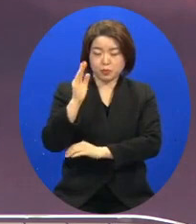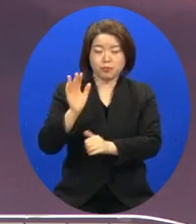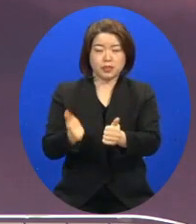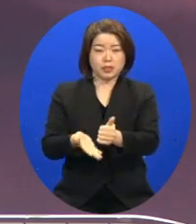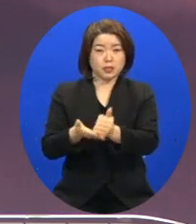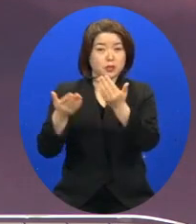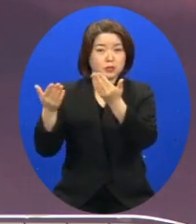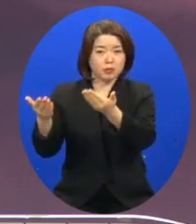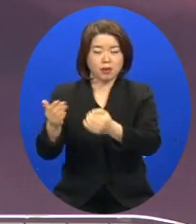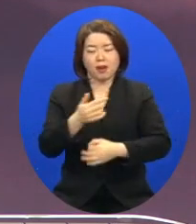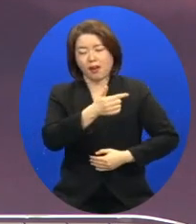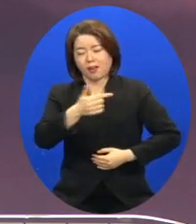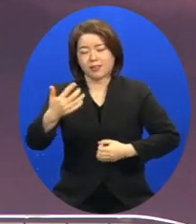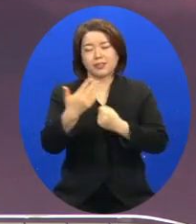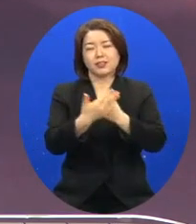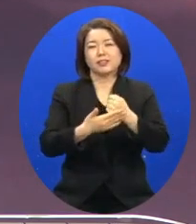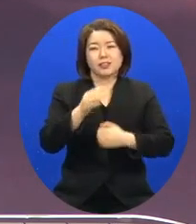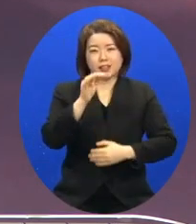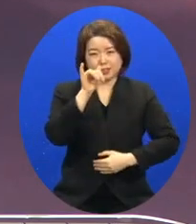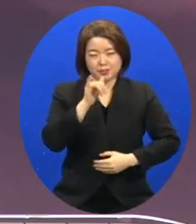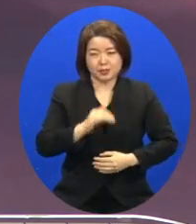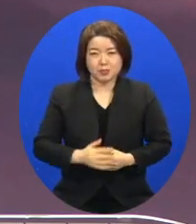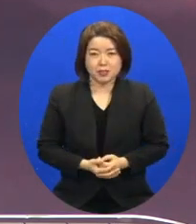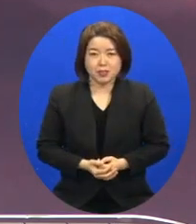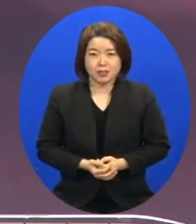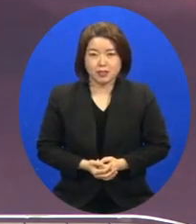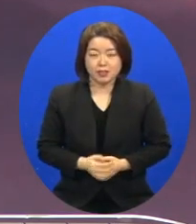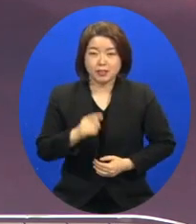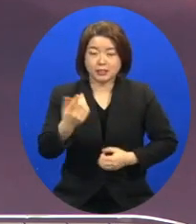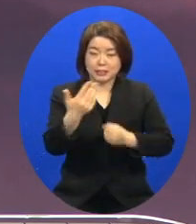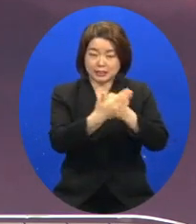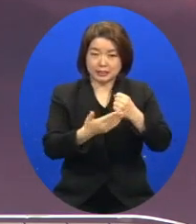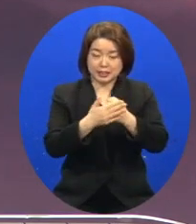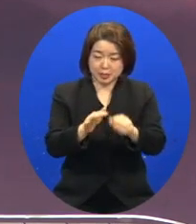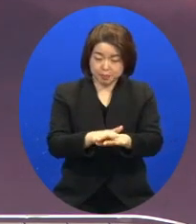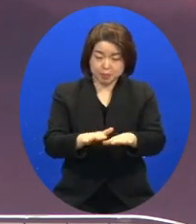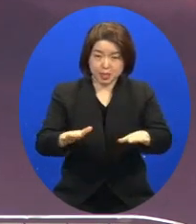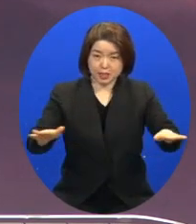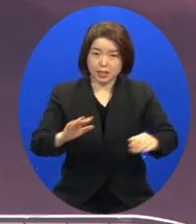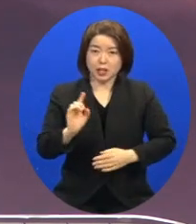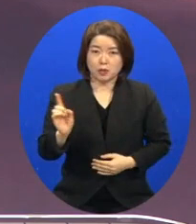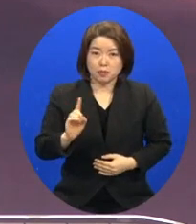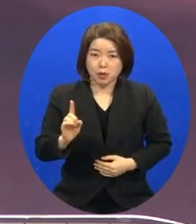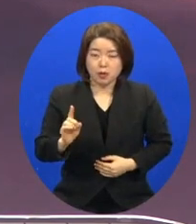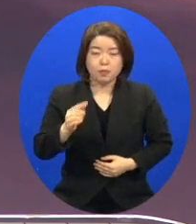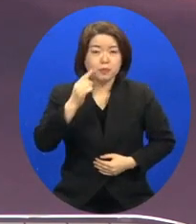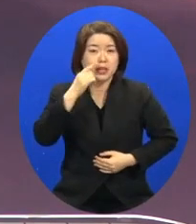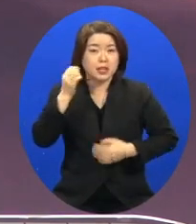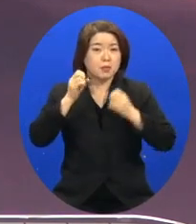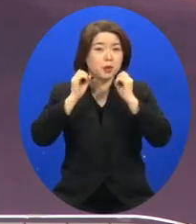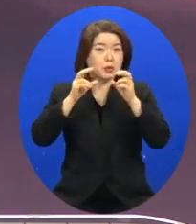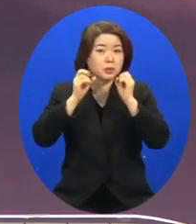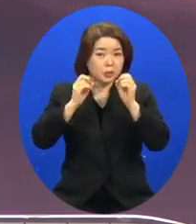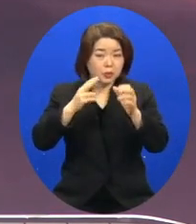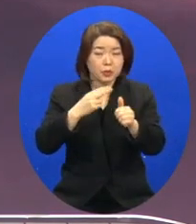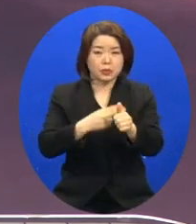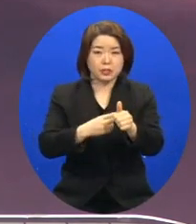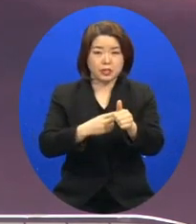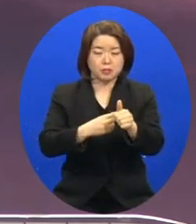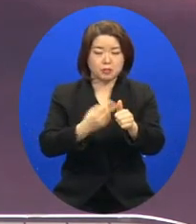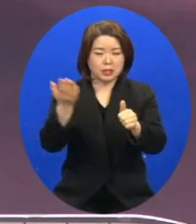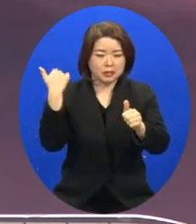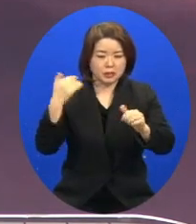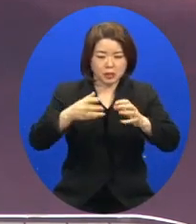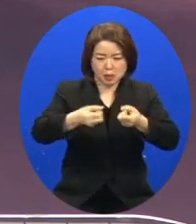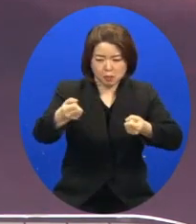있었습니다. 그런데 그 은혜의 밑바탕에는 일본 선교사님들이 그동안에는 분열되어